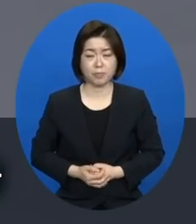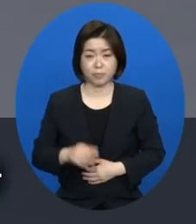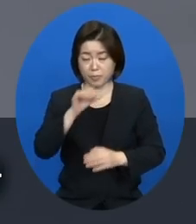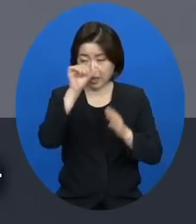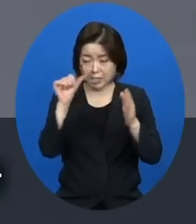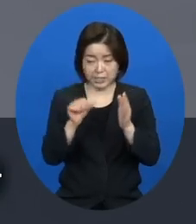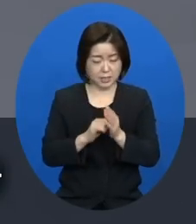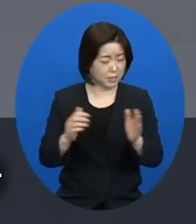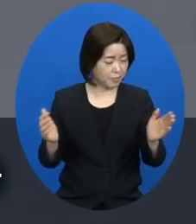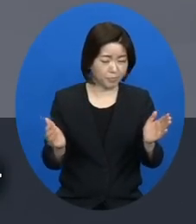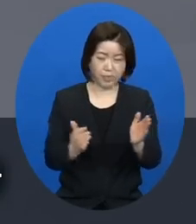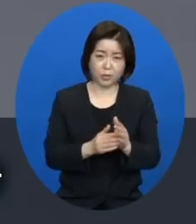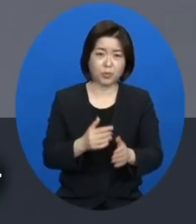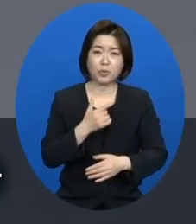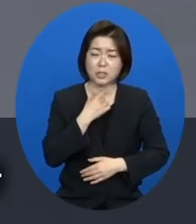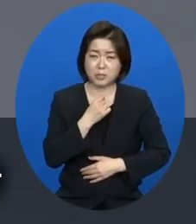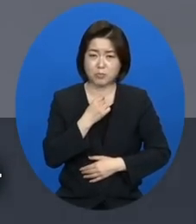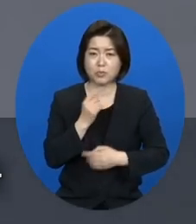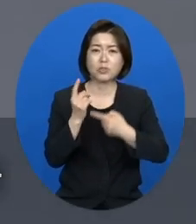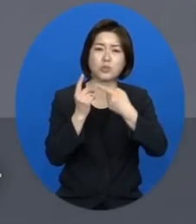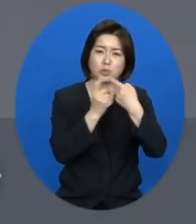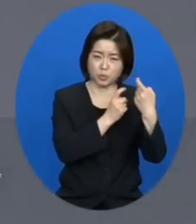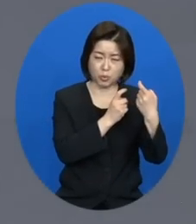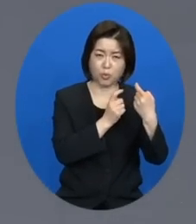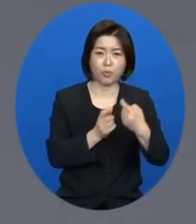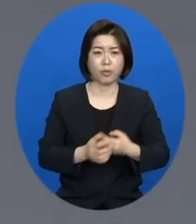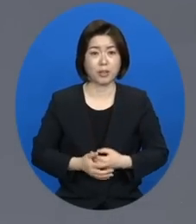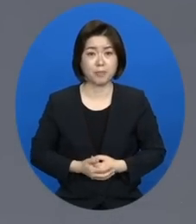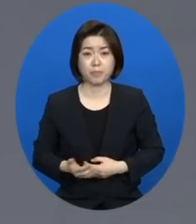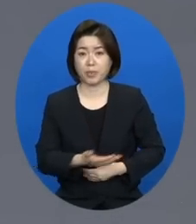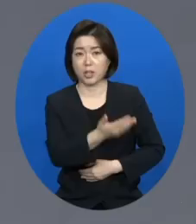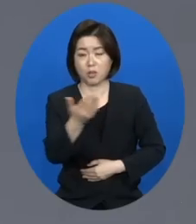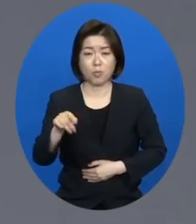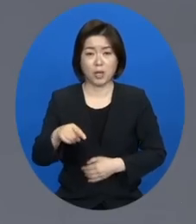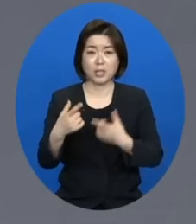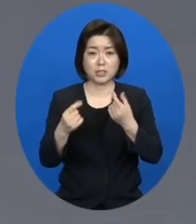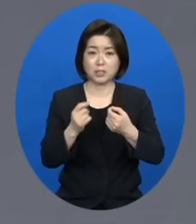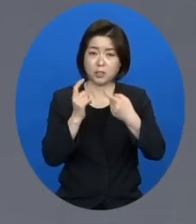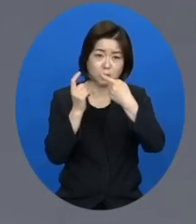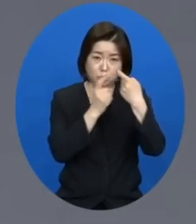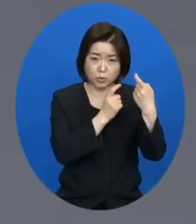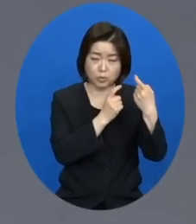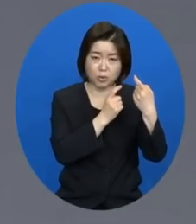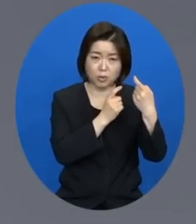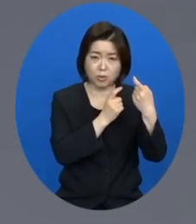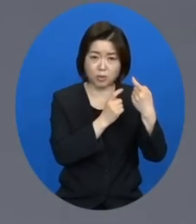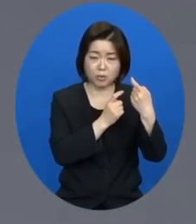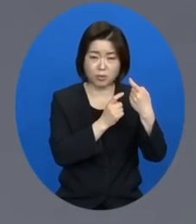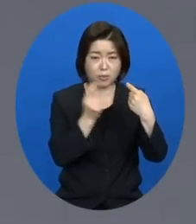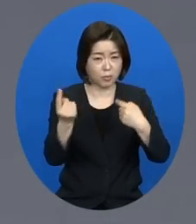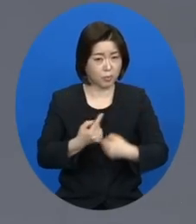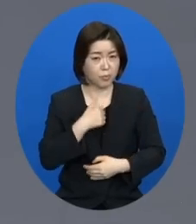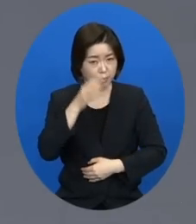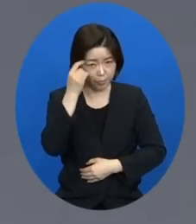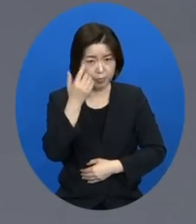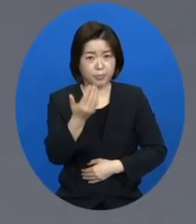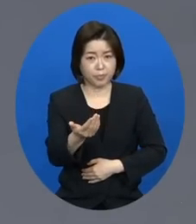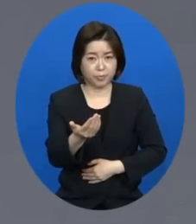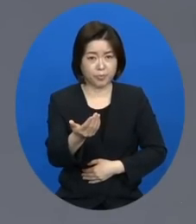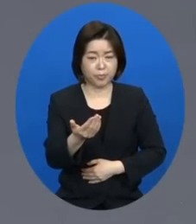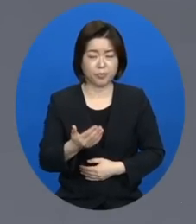인생을 끝내고 싶은 유혹입니다. 여러분들에게는 그런 유혹 있지 않습니까?